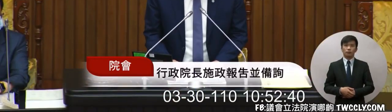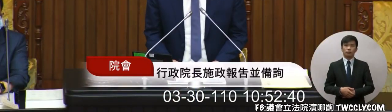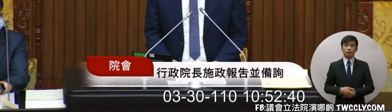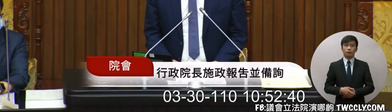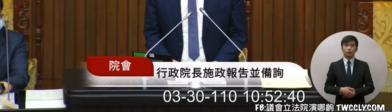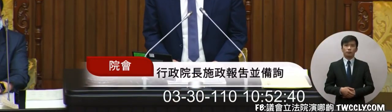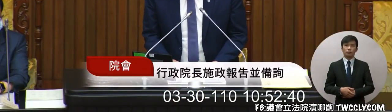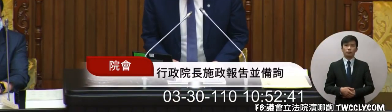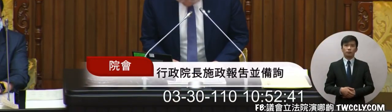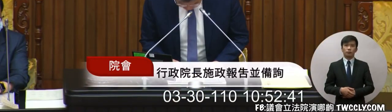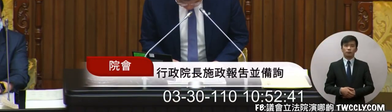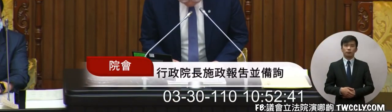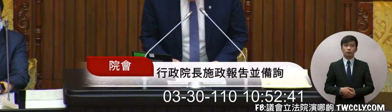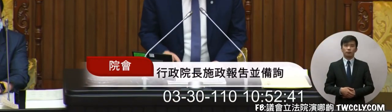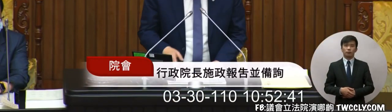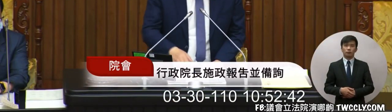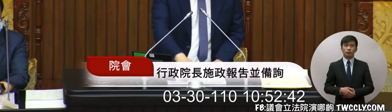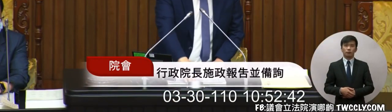好